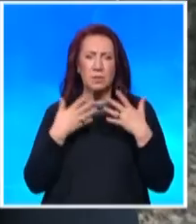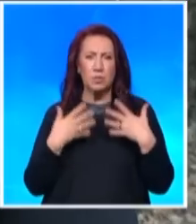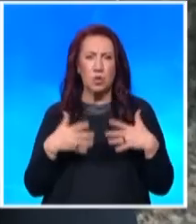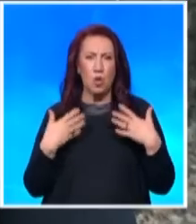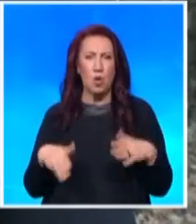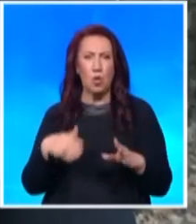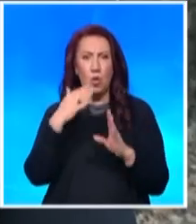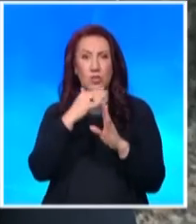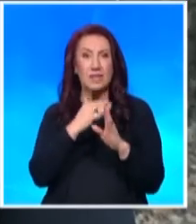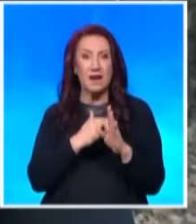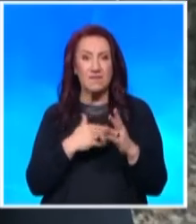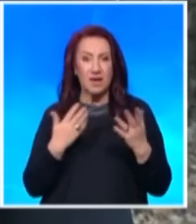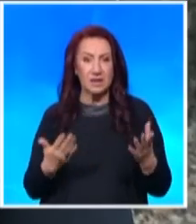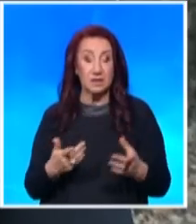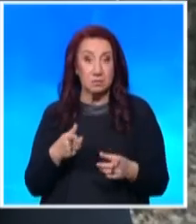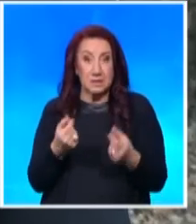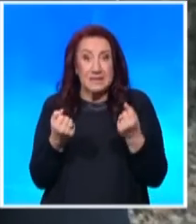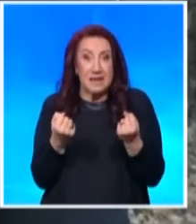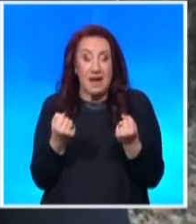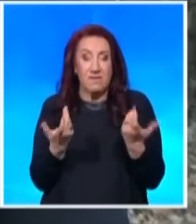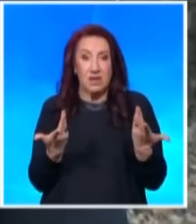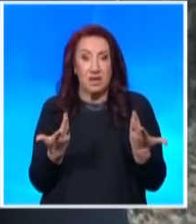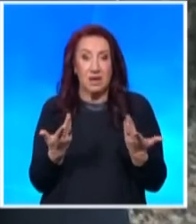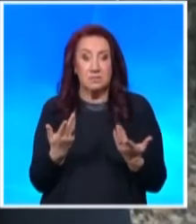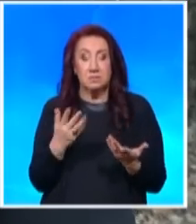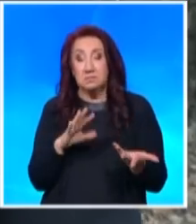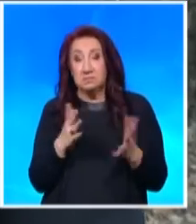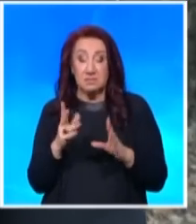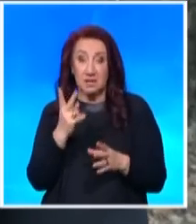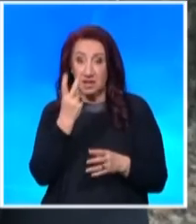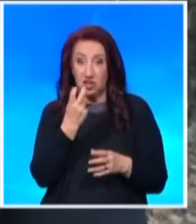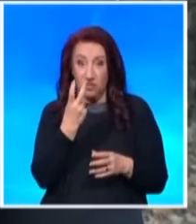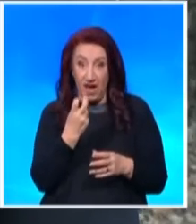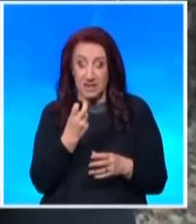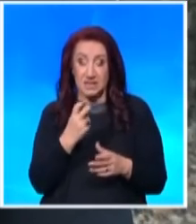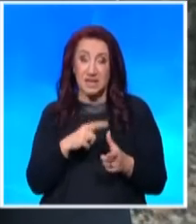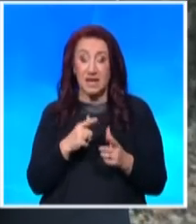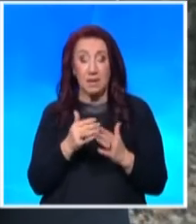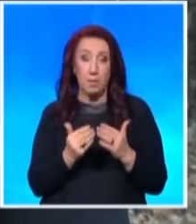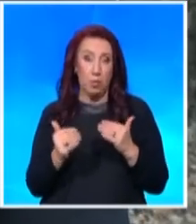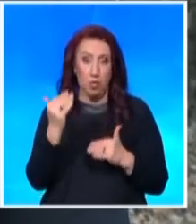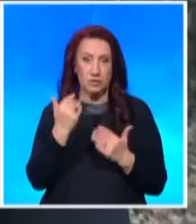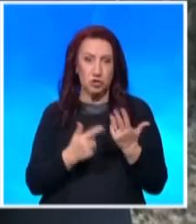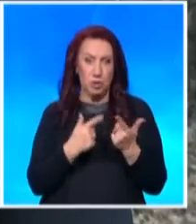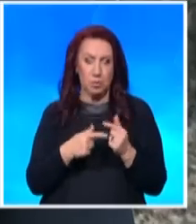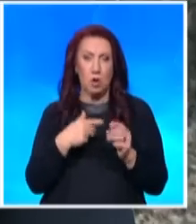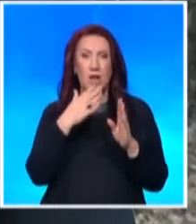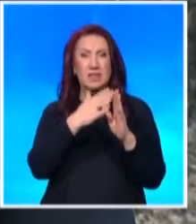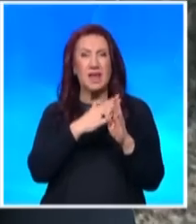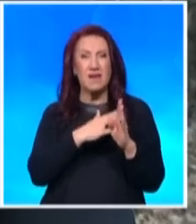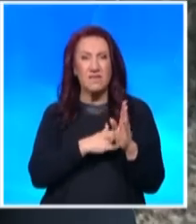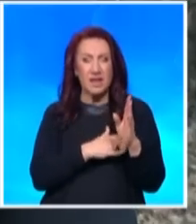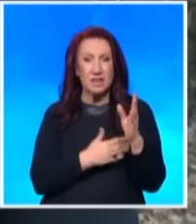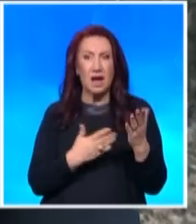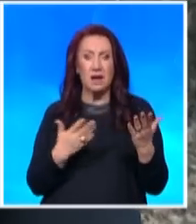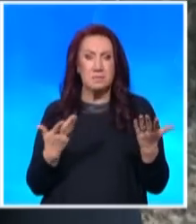Бройката е констатирана 20, може би е вече над 20 множество дървета. Трудно е да се